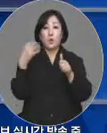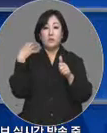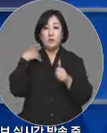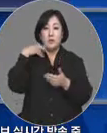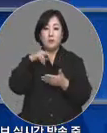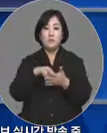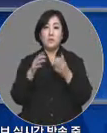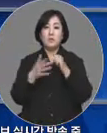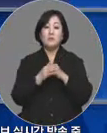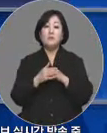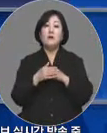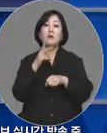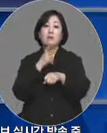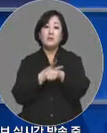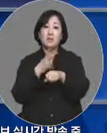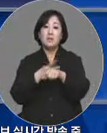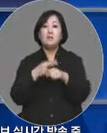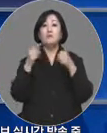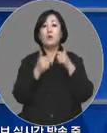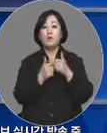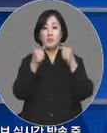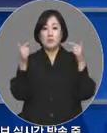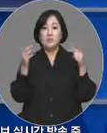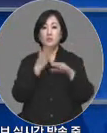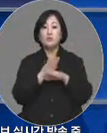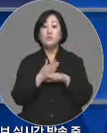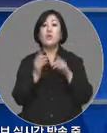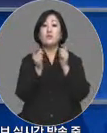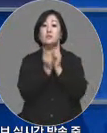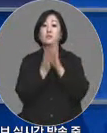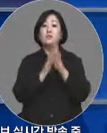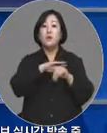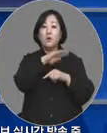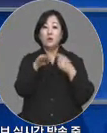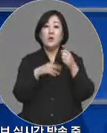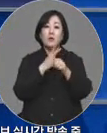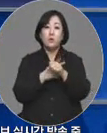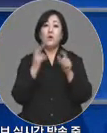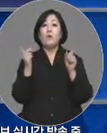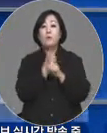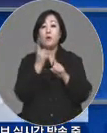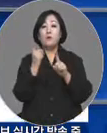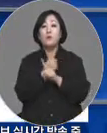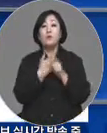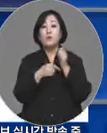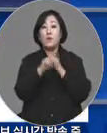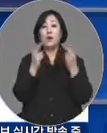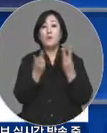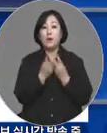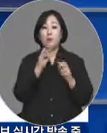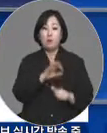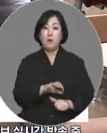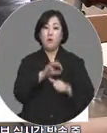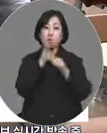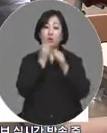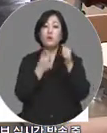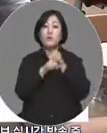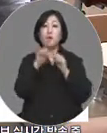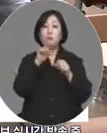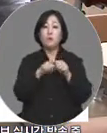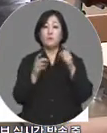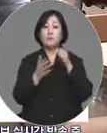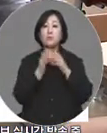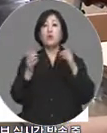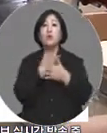교원 확진자 증가에 대비하여 학교 현장의 원활한 교원 대체 인력 채용 지원이 필요하기 때문에 예.